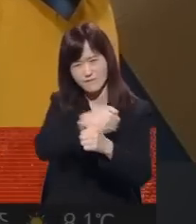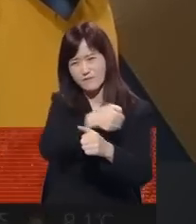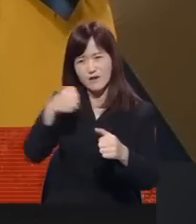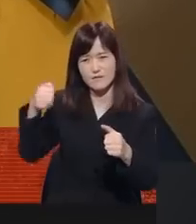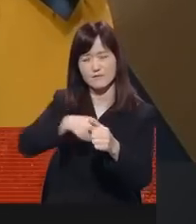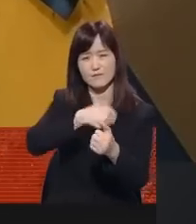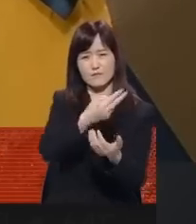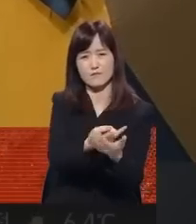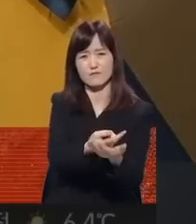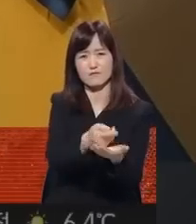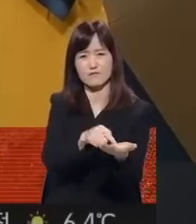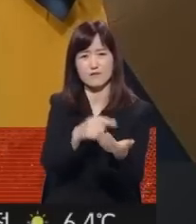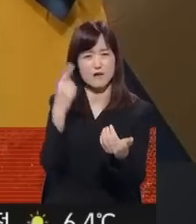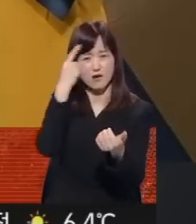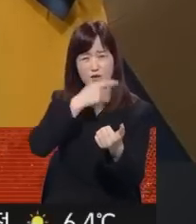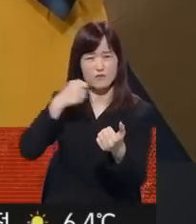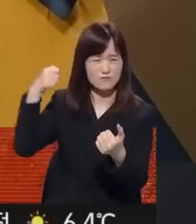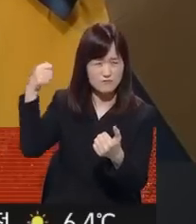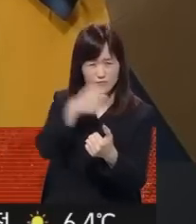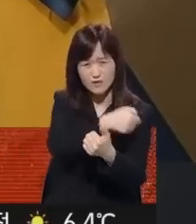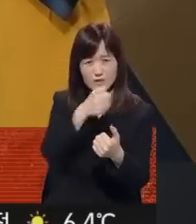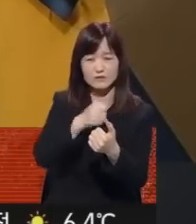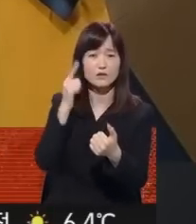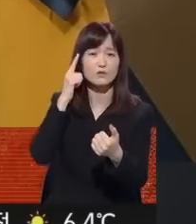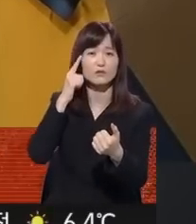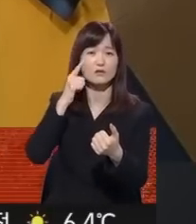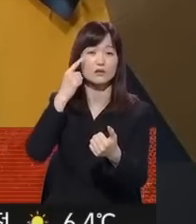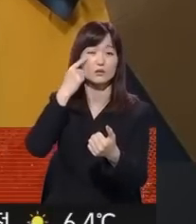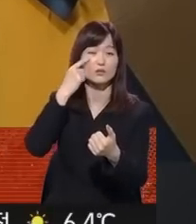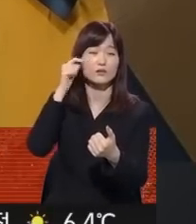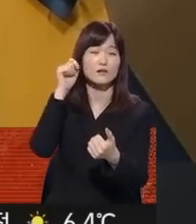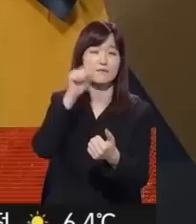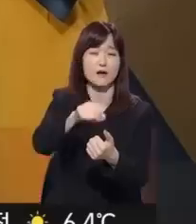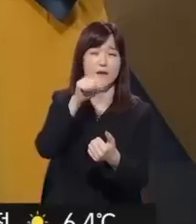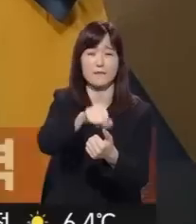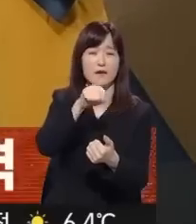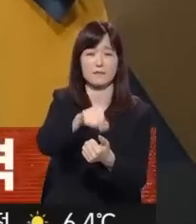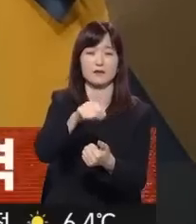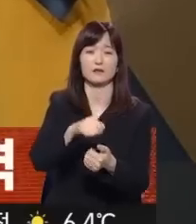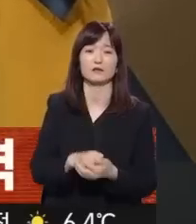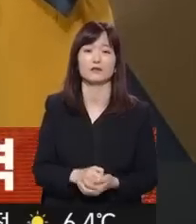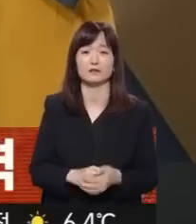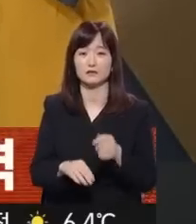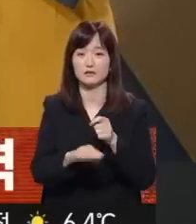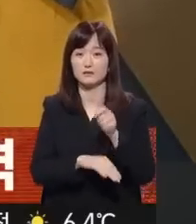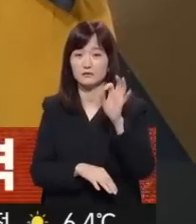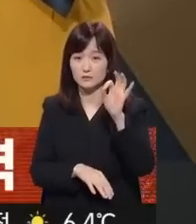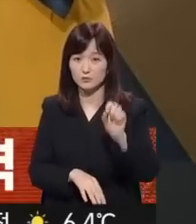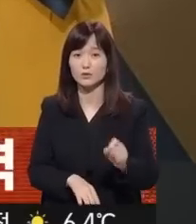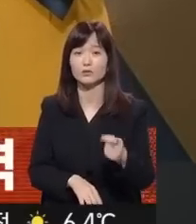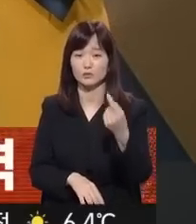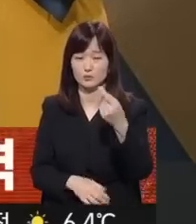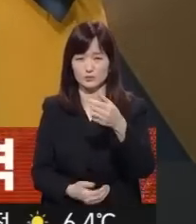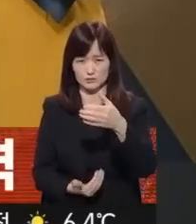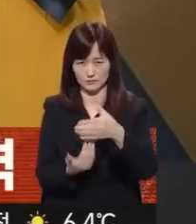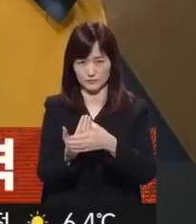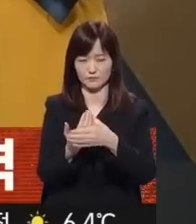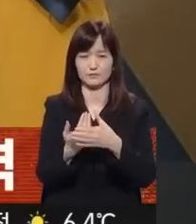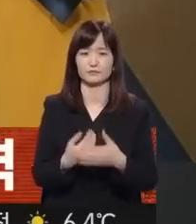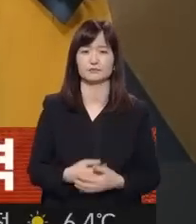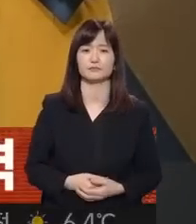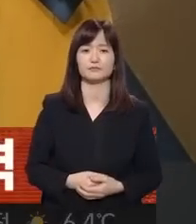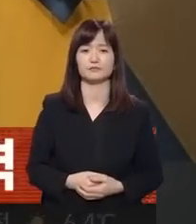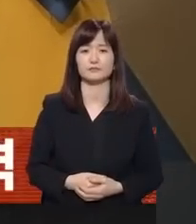엎어치기로 당한 후 얼굴을 막고 휴대전화로 수차례 눈을 가격 당했습니다 택시비 때문에 벌어진